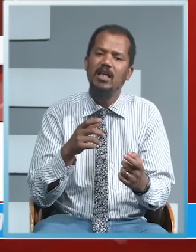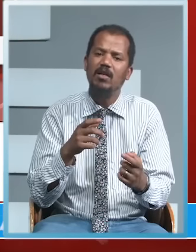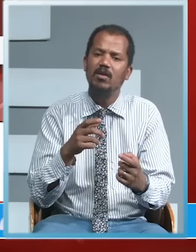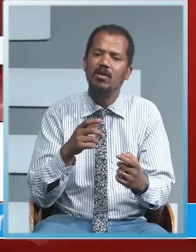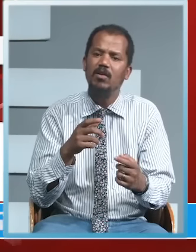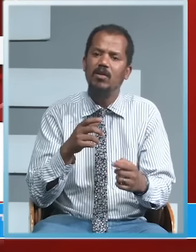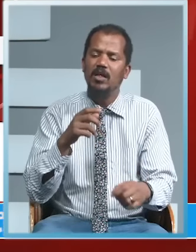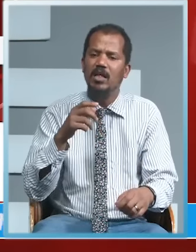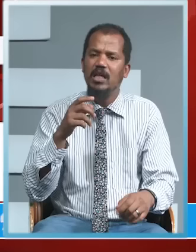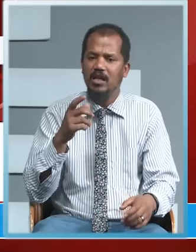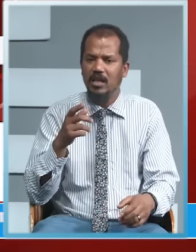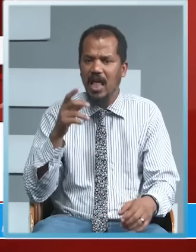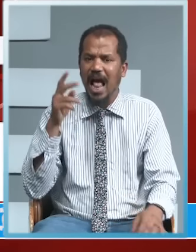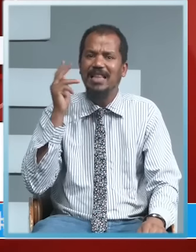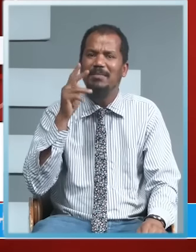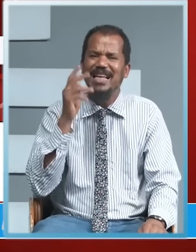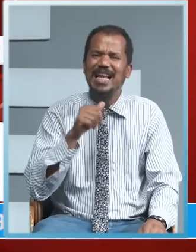ያልተመሰከረባቸው ሰዎች